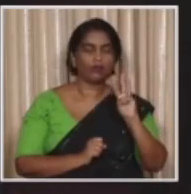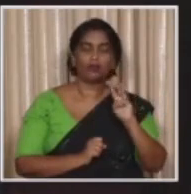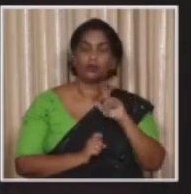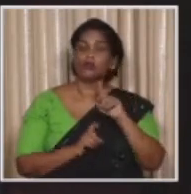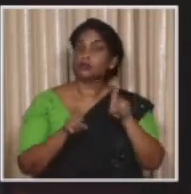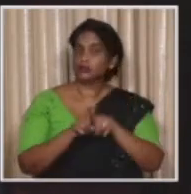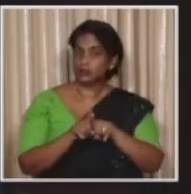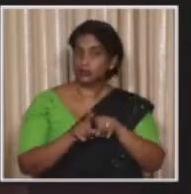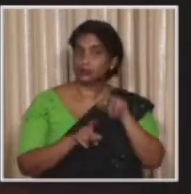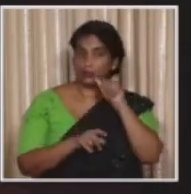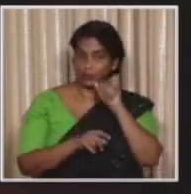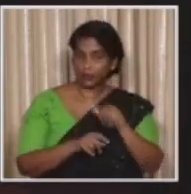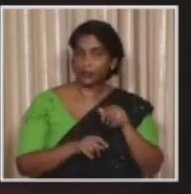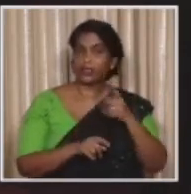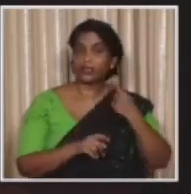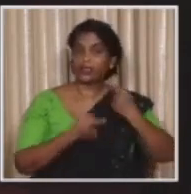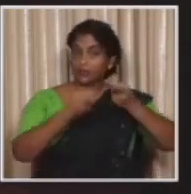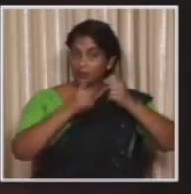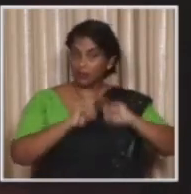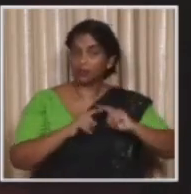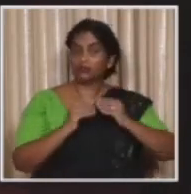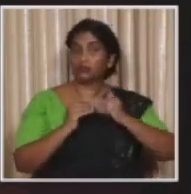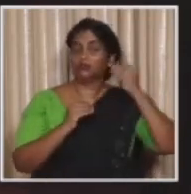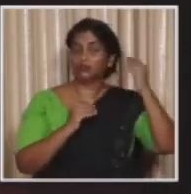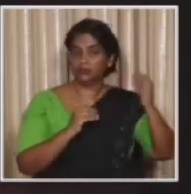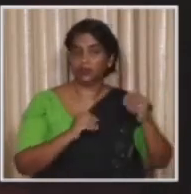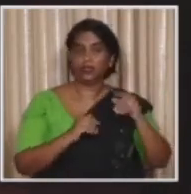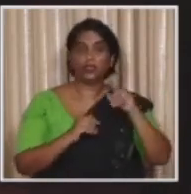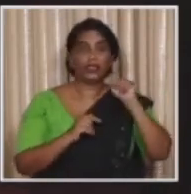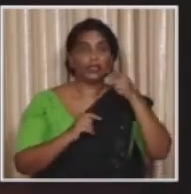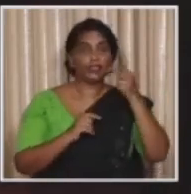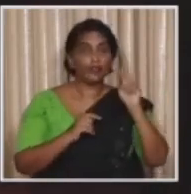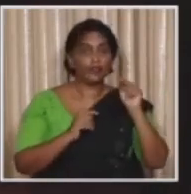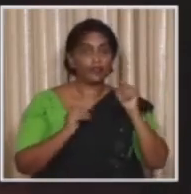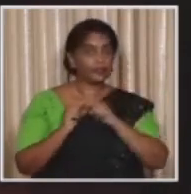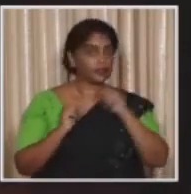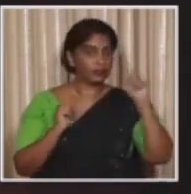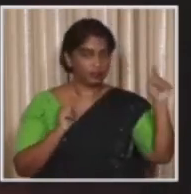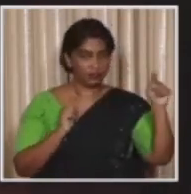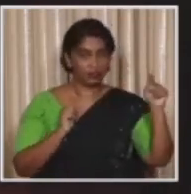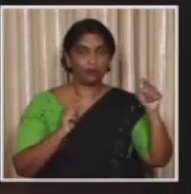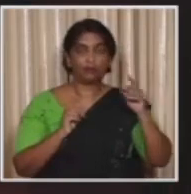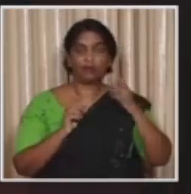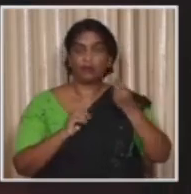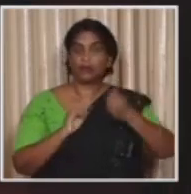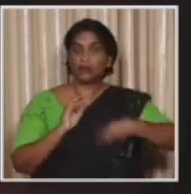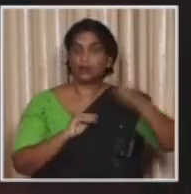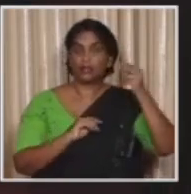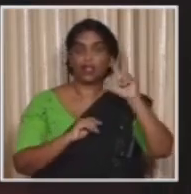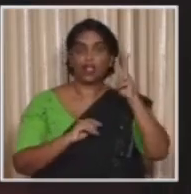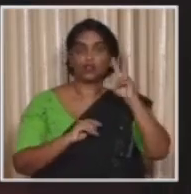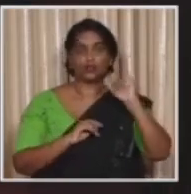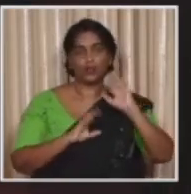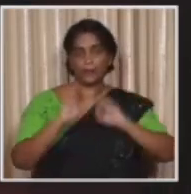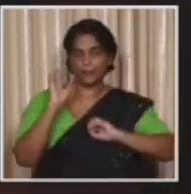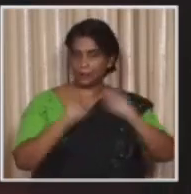හැබැයි ඊළඟ ලෙවල් එකට 120 දක්වා බිල වැඩි වෙන්නේ